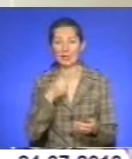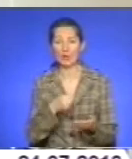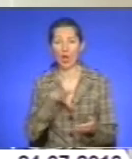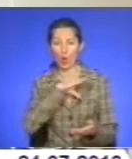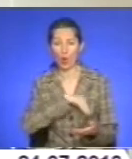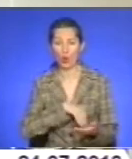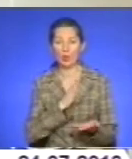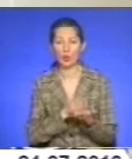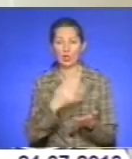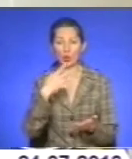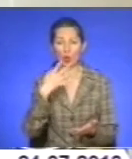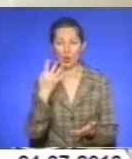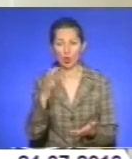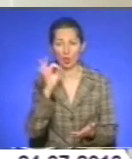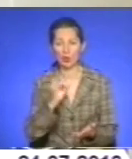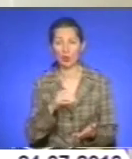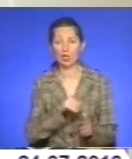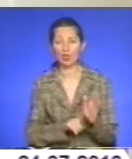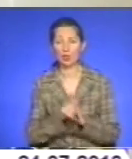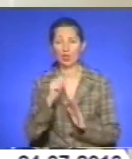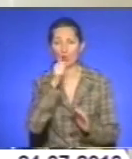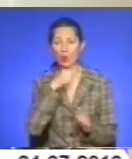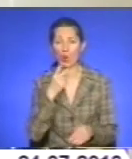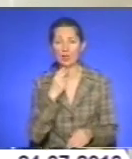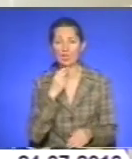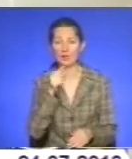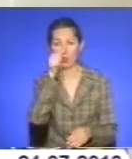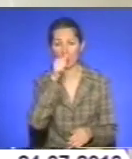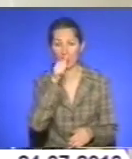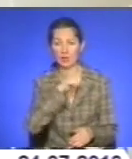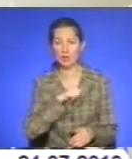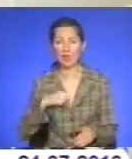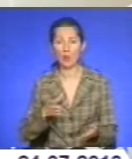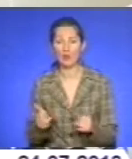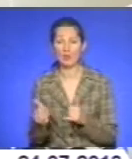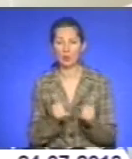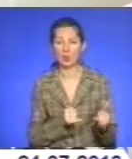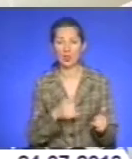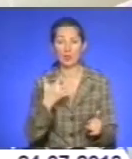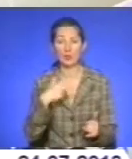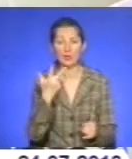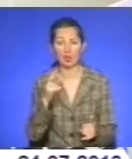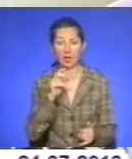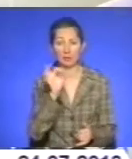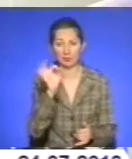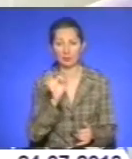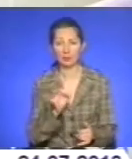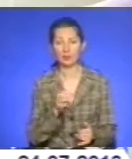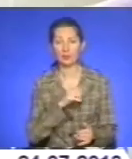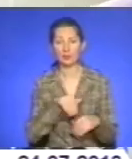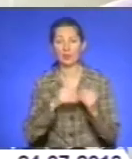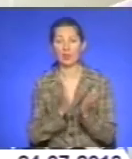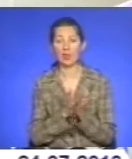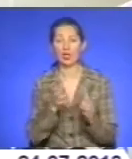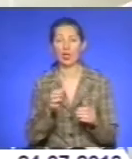становить 44% з початку року. За червень місяць самозабезпечення становило 53,2%. Загальна сума видатків на